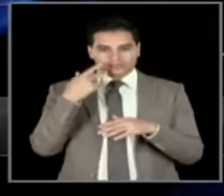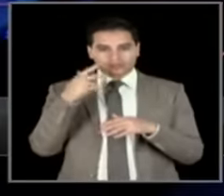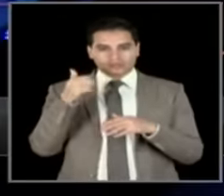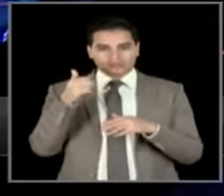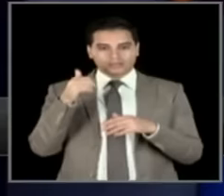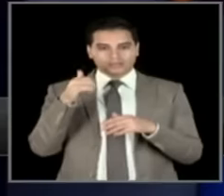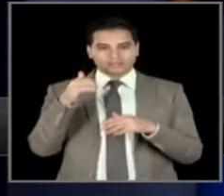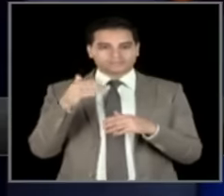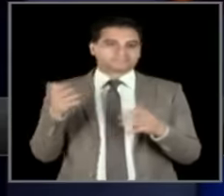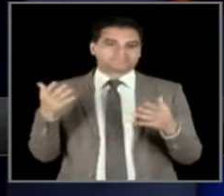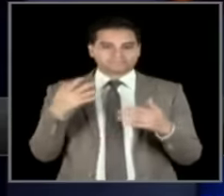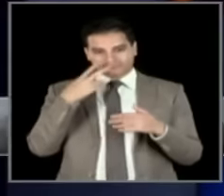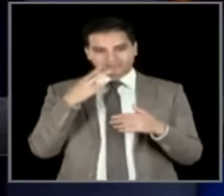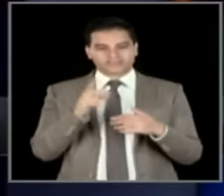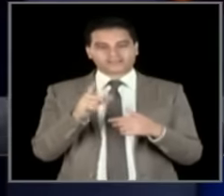صح.